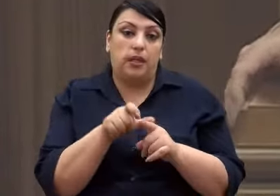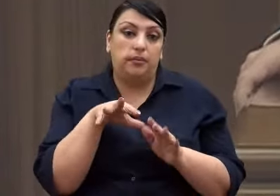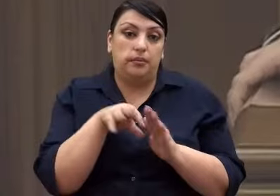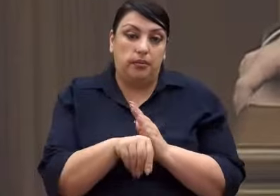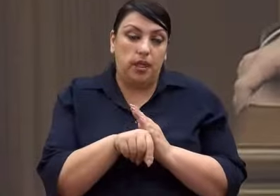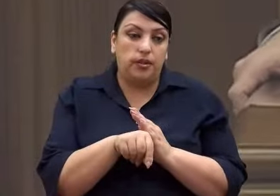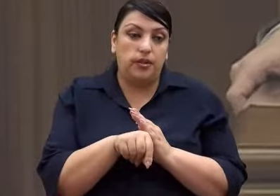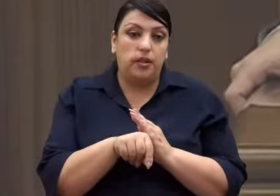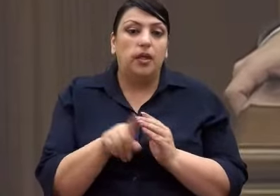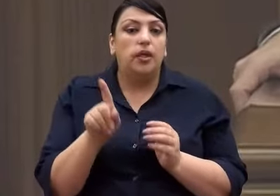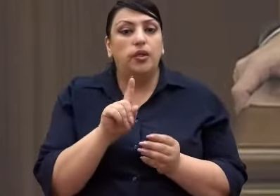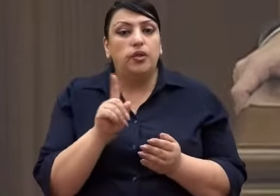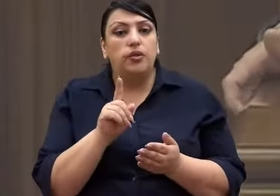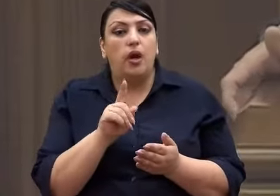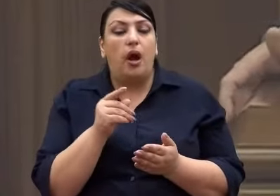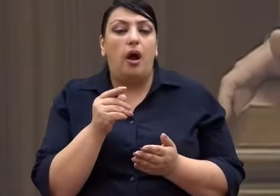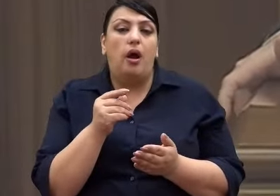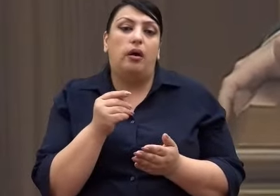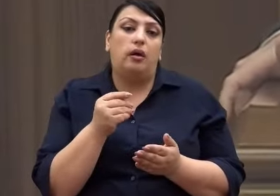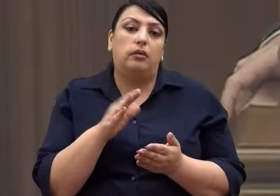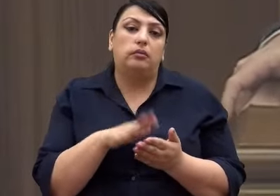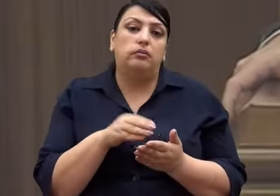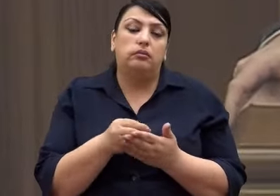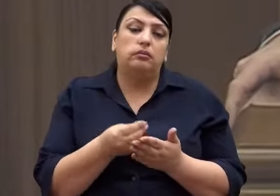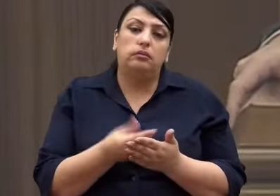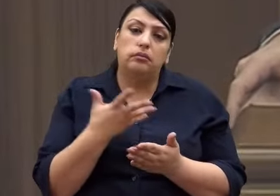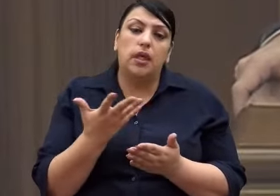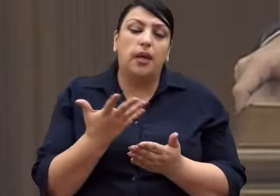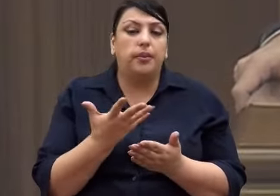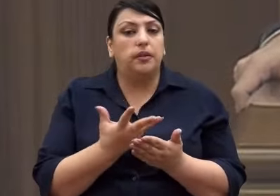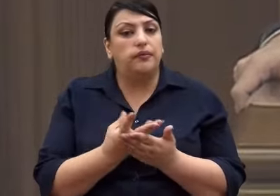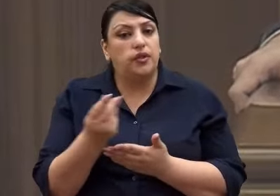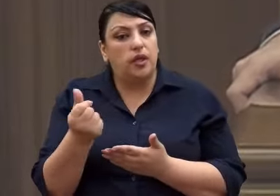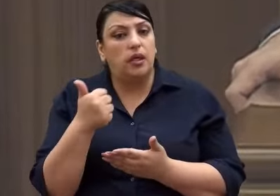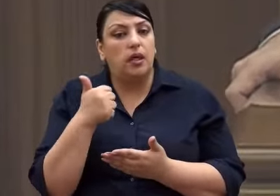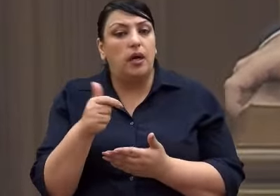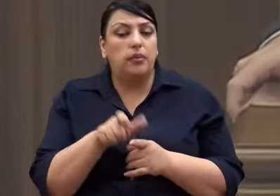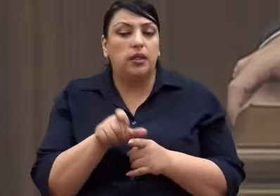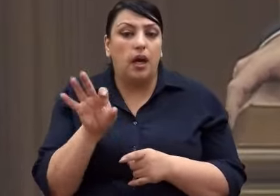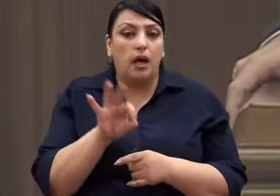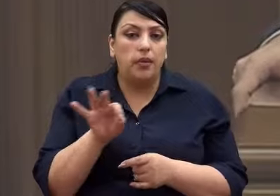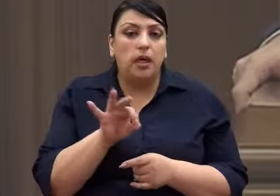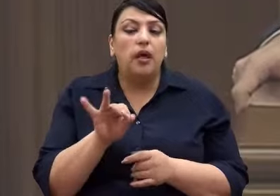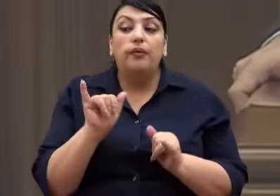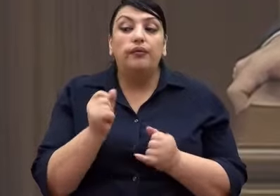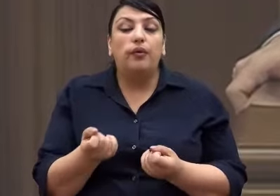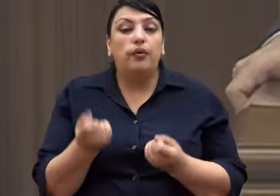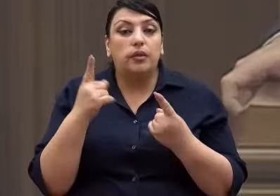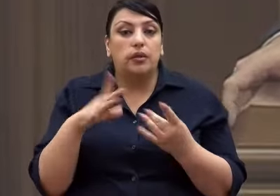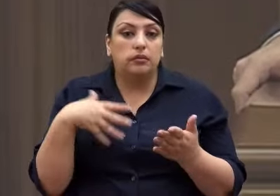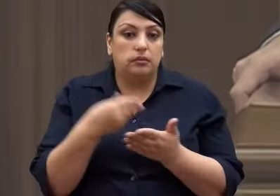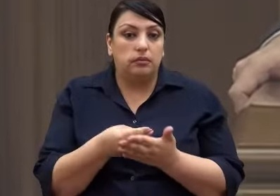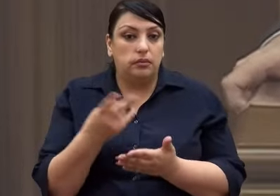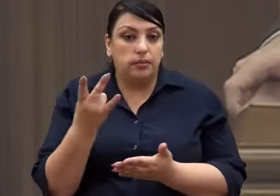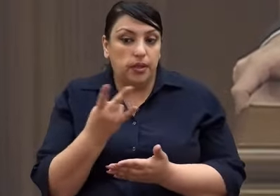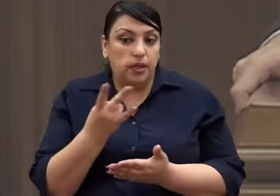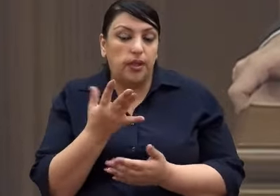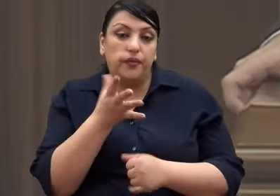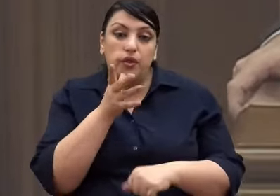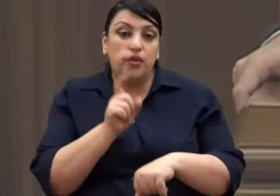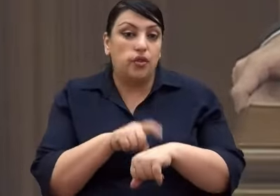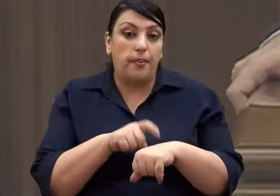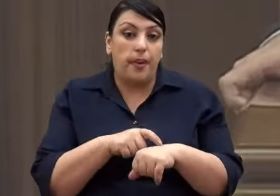արժեն լավ բաները, երբ պիտի վճարենք լավ բաների համար, որտեղից պիտի վճարենք լավ բաների համար, և ինչ ժամկետներում